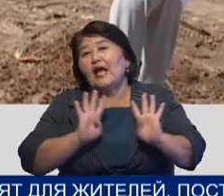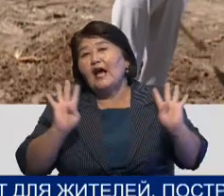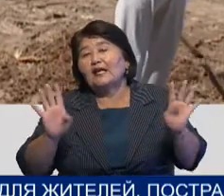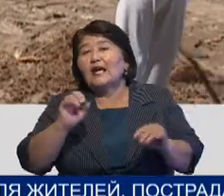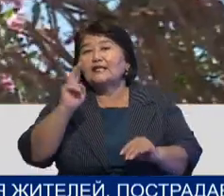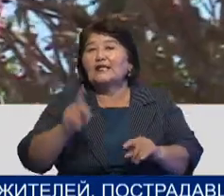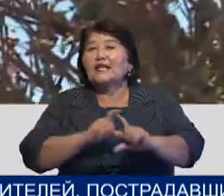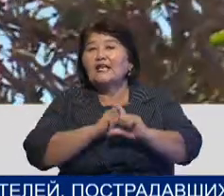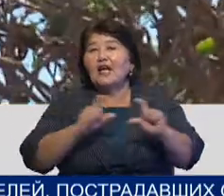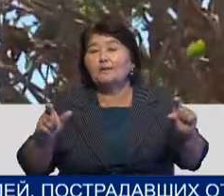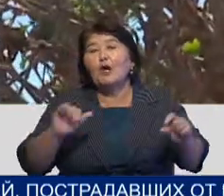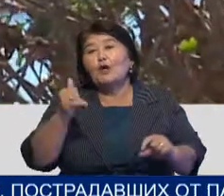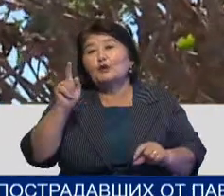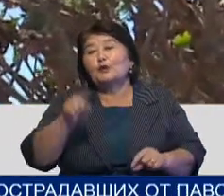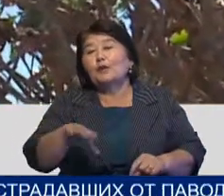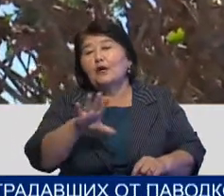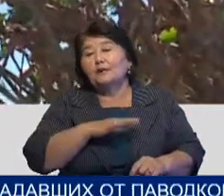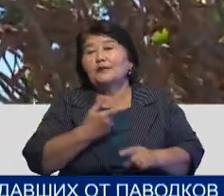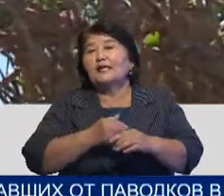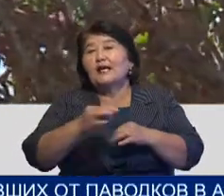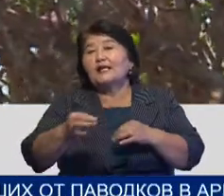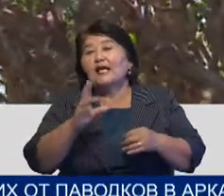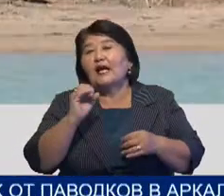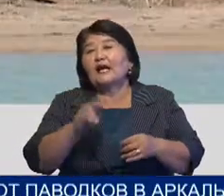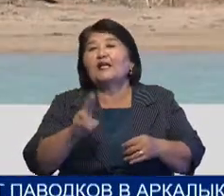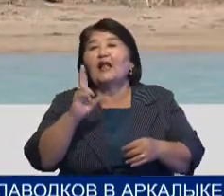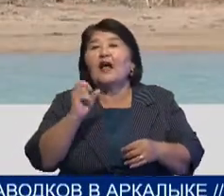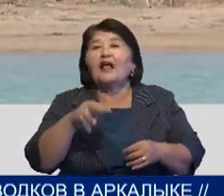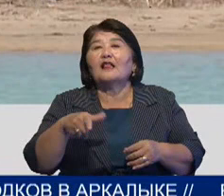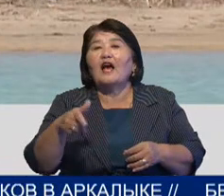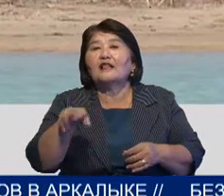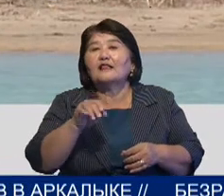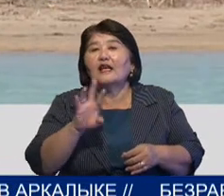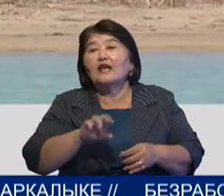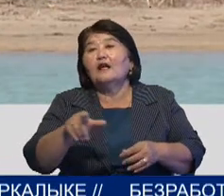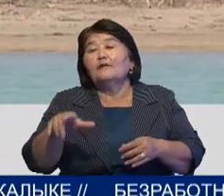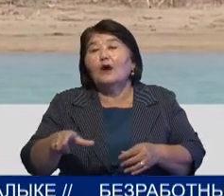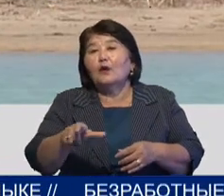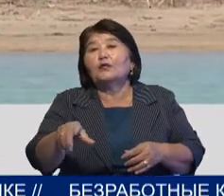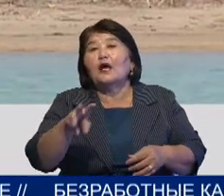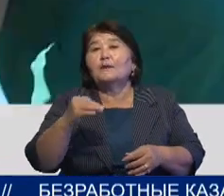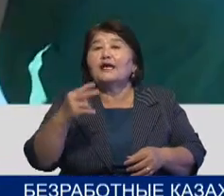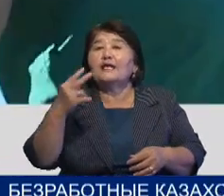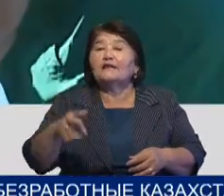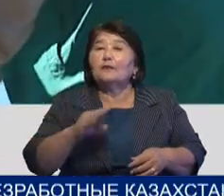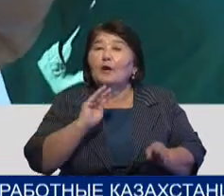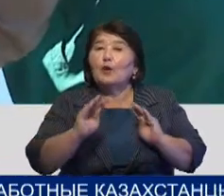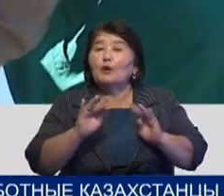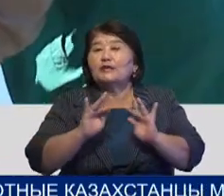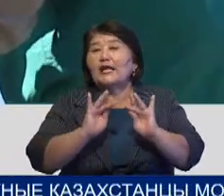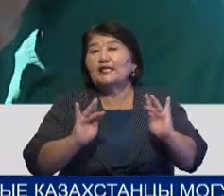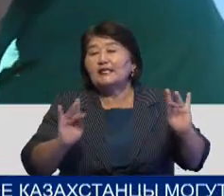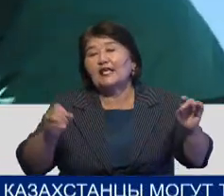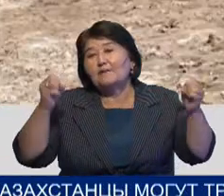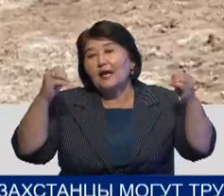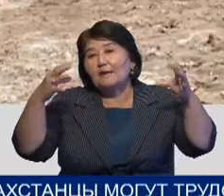социальных объектов субботник прошёл и в окрестностях канала калган даря вместе с тем вдоль канала мои 20 были установлены скамейки и